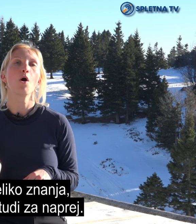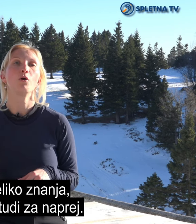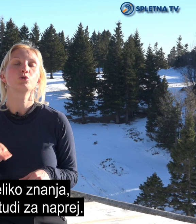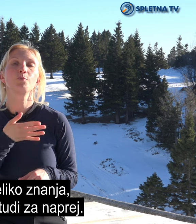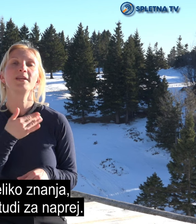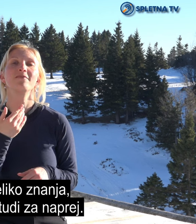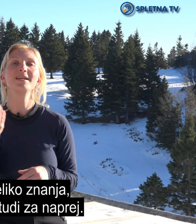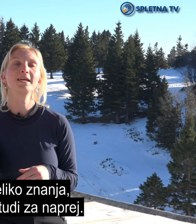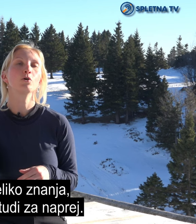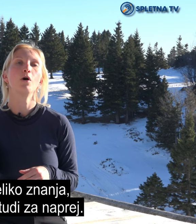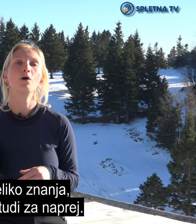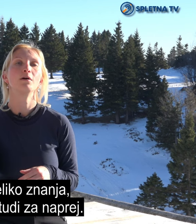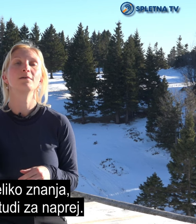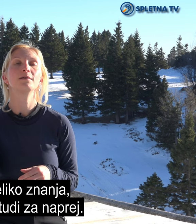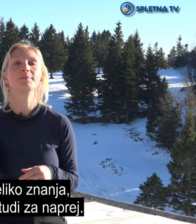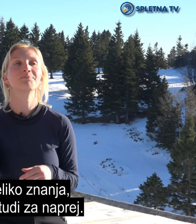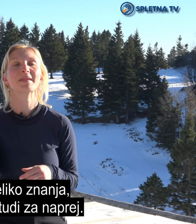tukaj smo dobili veliko